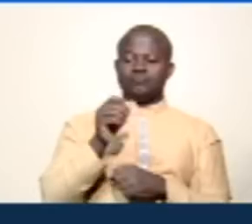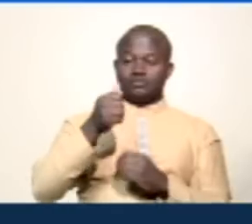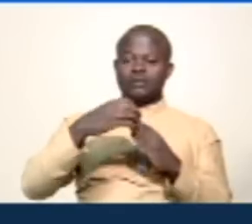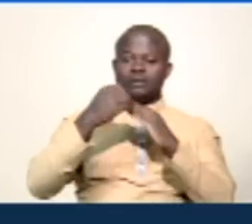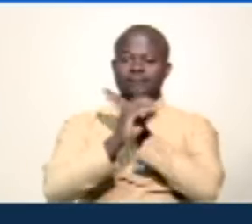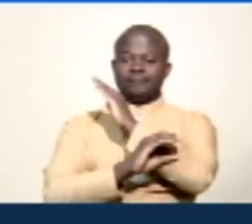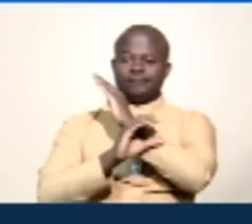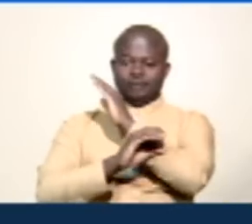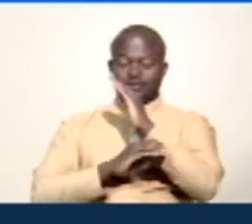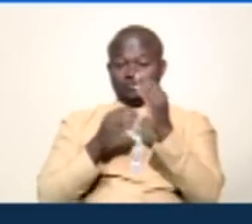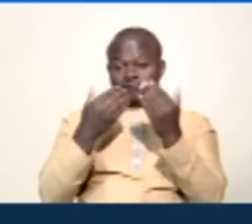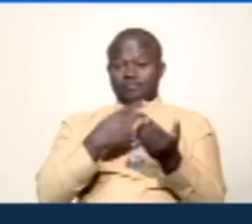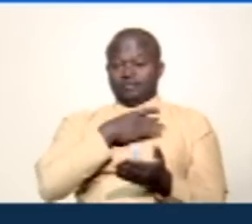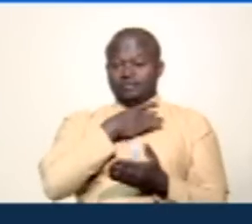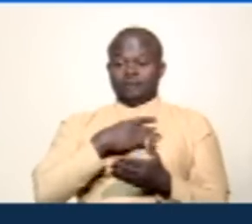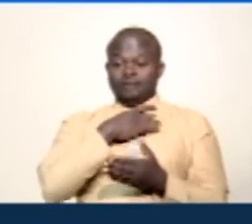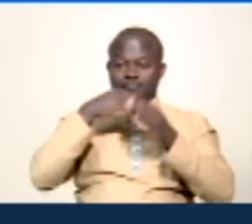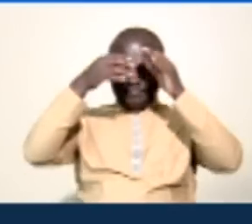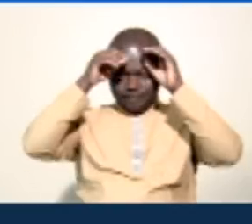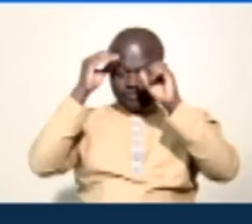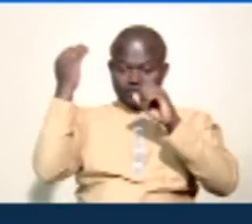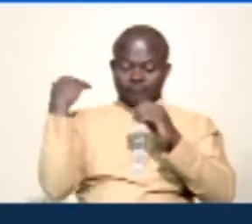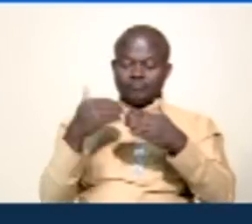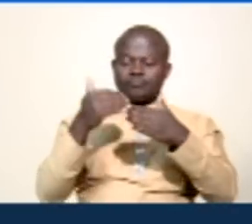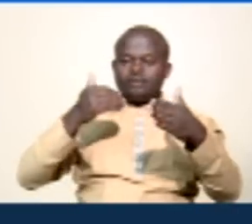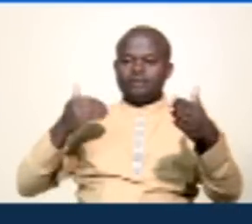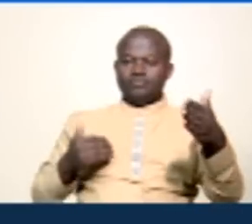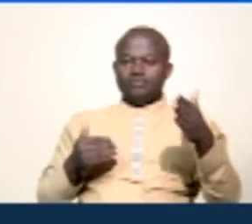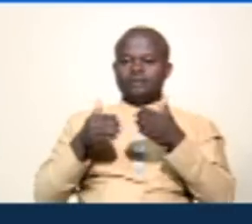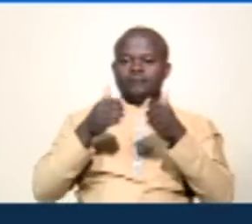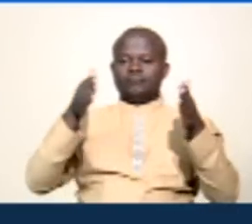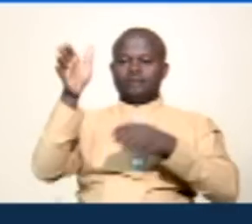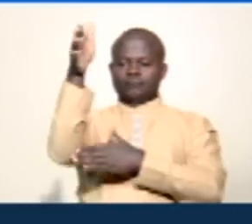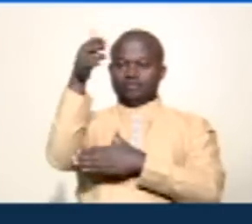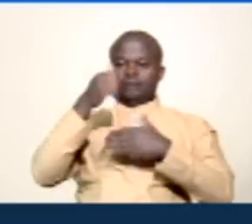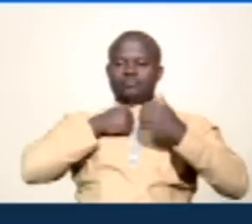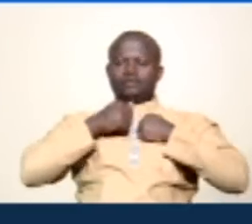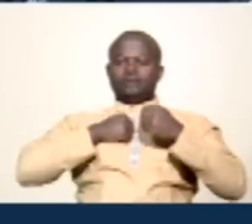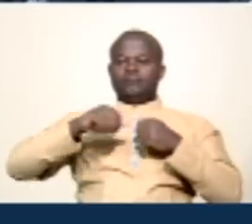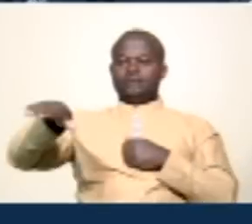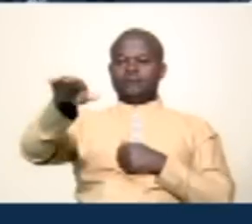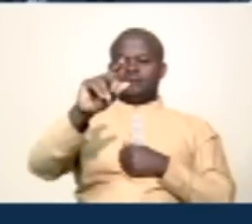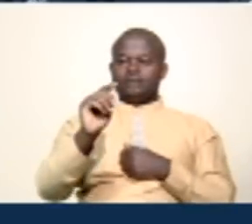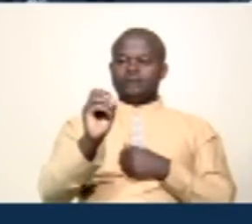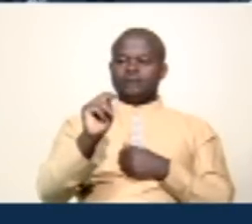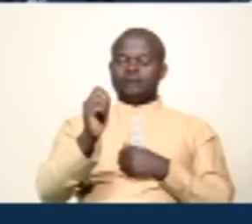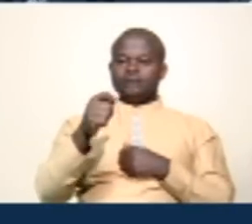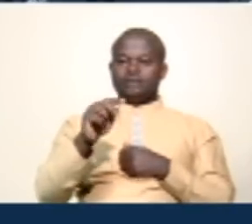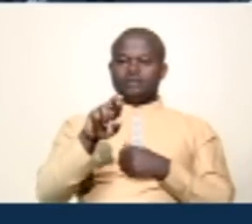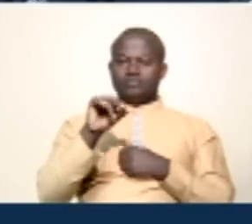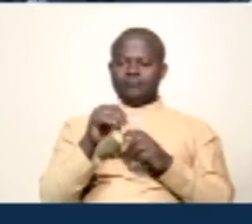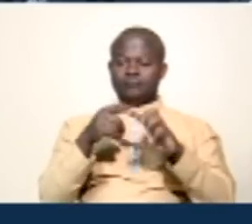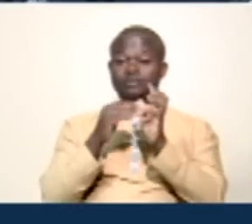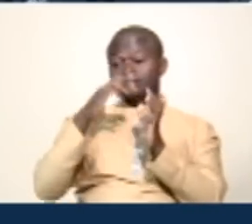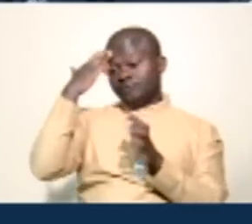Urwo ruzinduko rw'umukuru w'igihugu muri Guinea icyo gihe rwari rwabanjijwe n'ifungurwa rya ambasade y'u Rwanda aho i Conakry, ndetse kandi icyo gihe